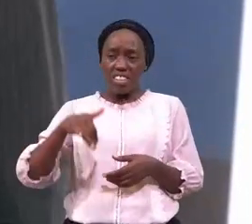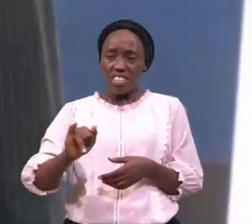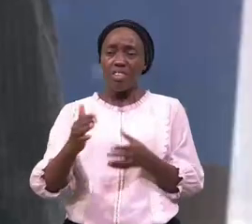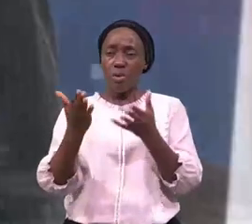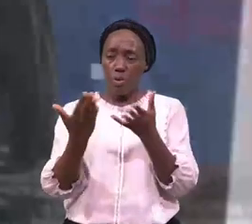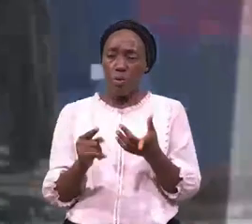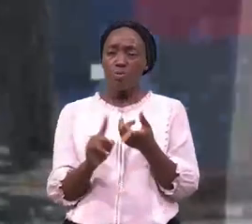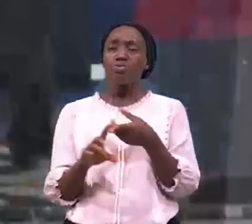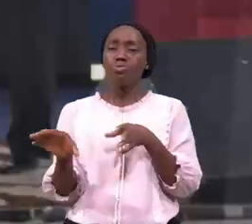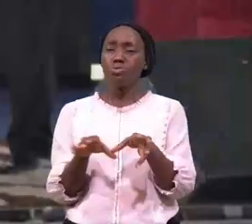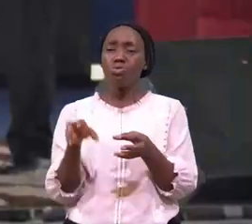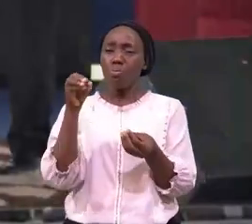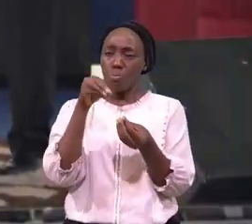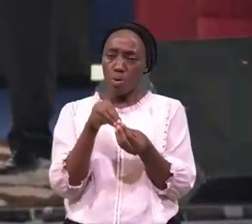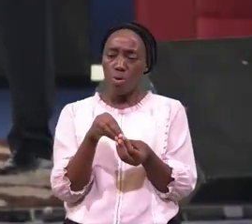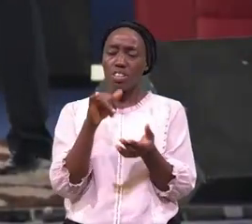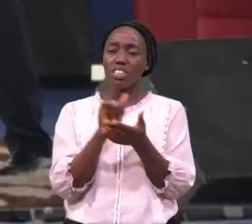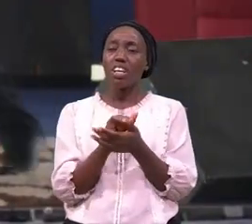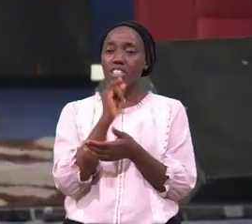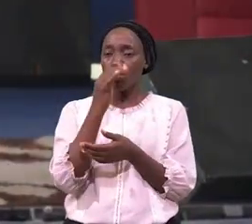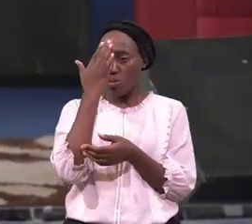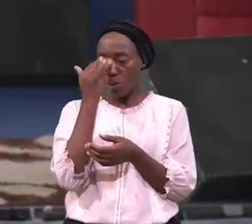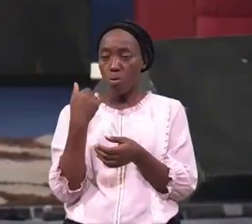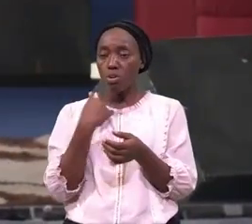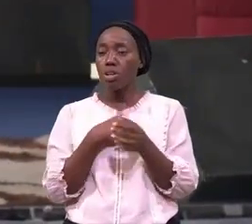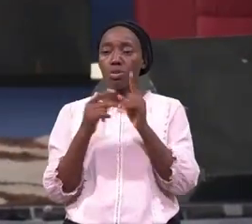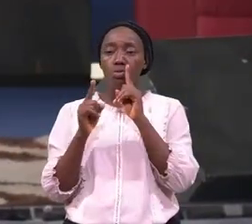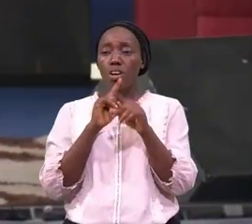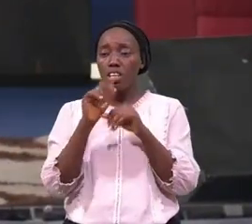plus. C'est pourquoi nous parlons de la croissance.